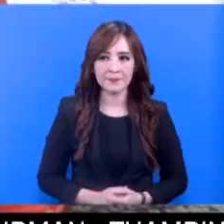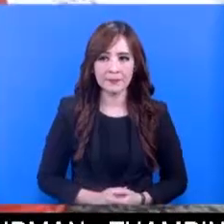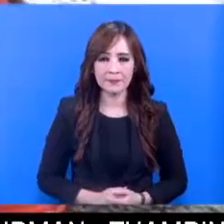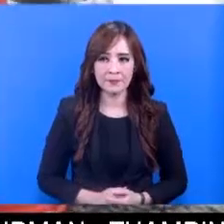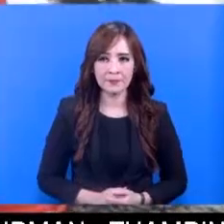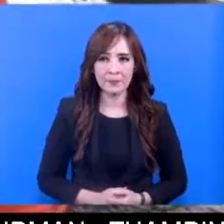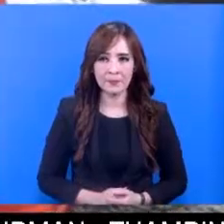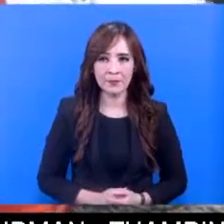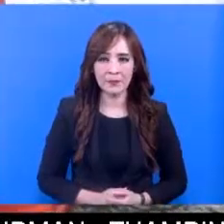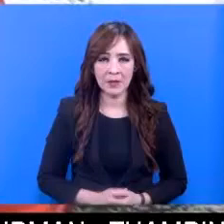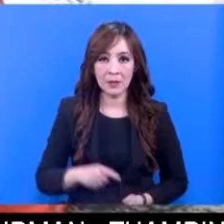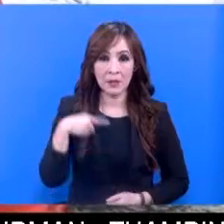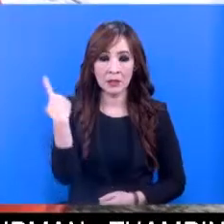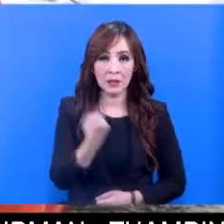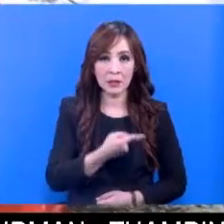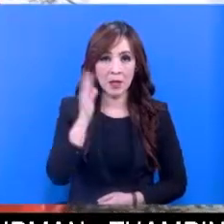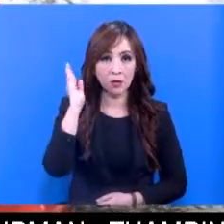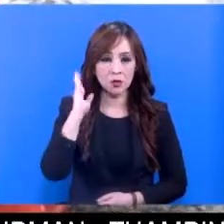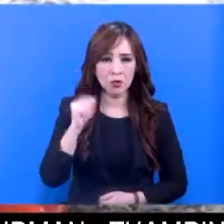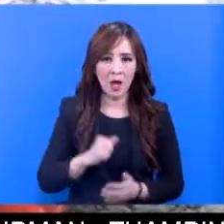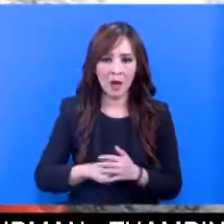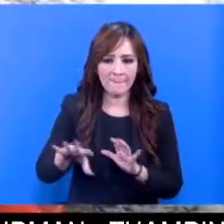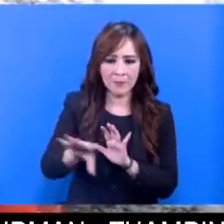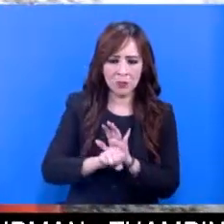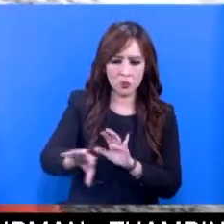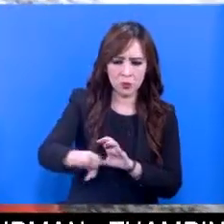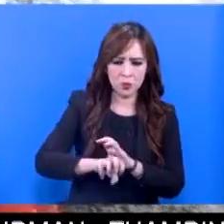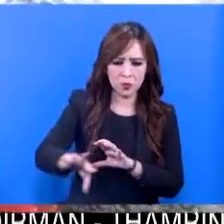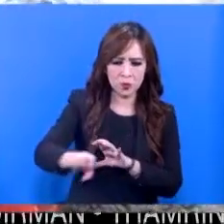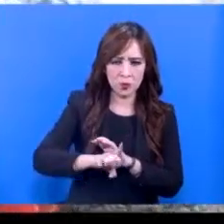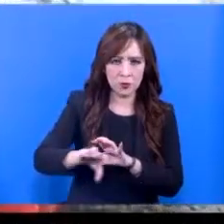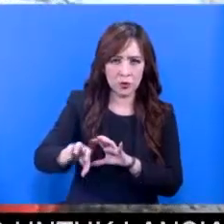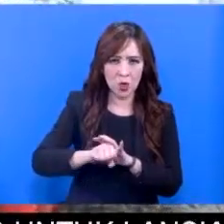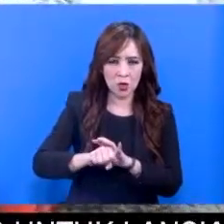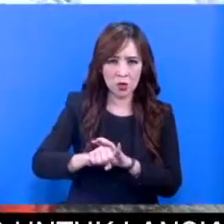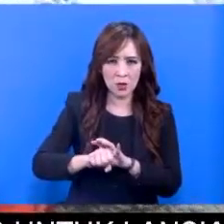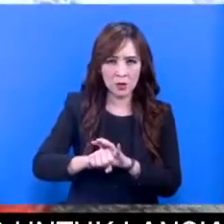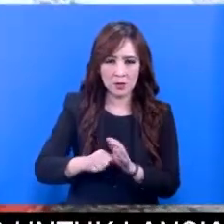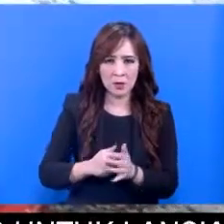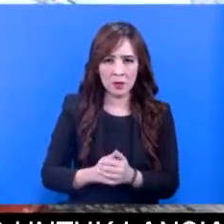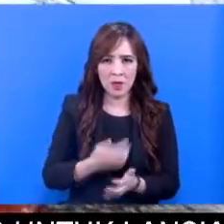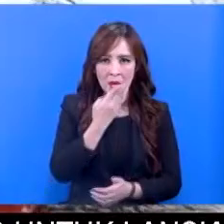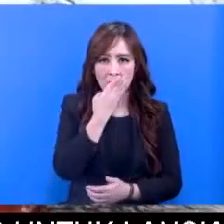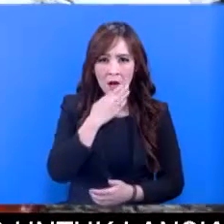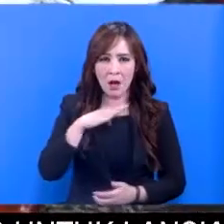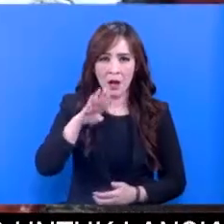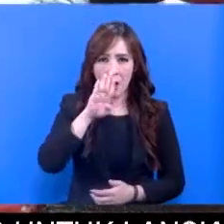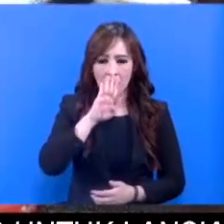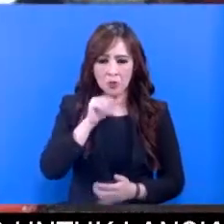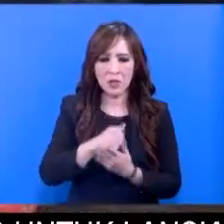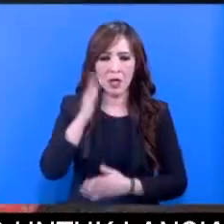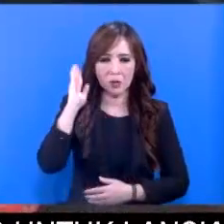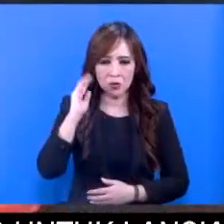karena sudah kita lakukan penyedotan, alhamdulillah sudah berkurang sekitaran 20